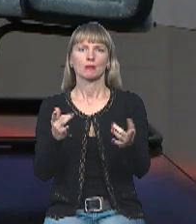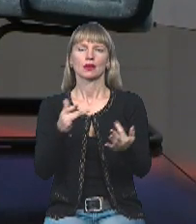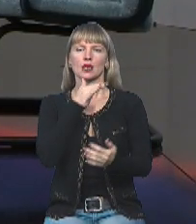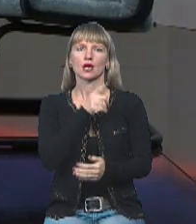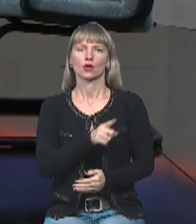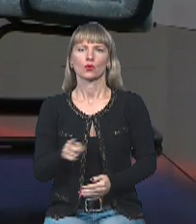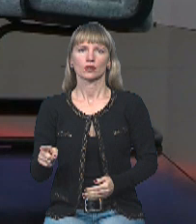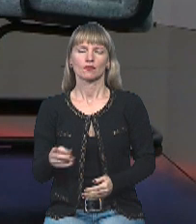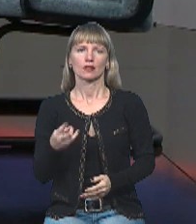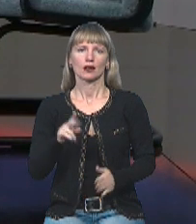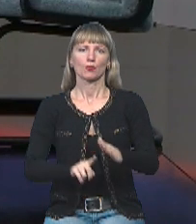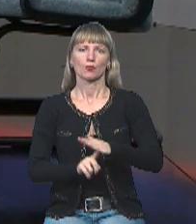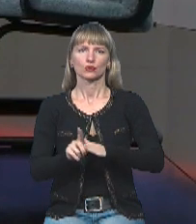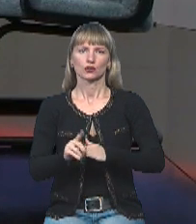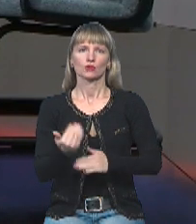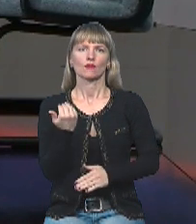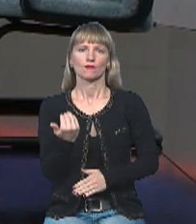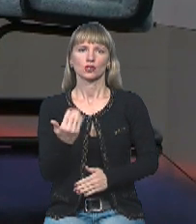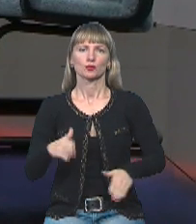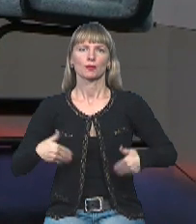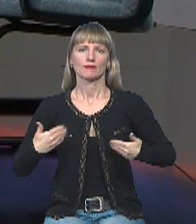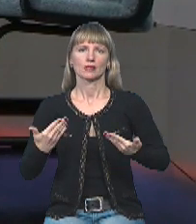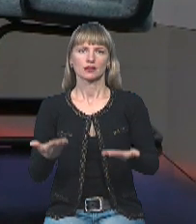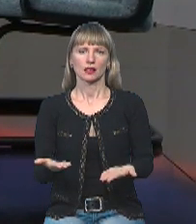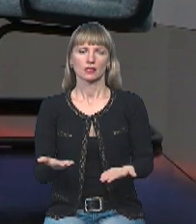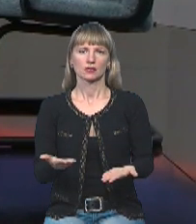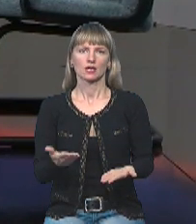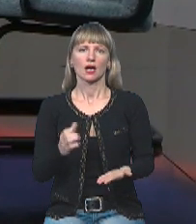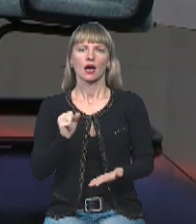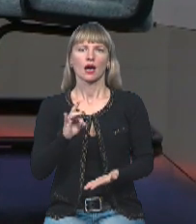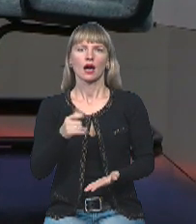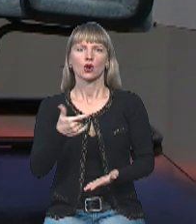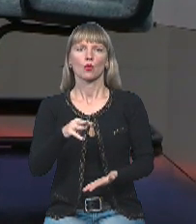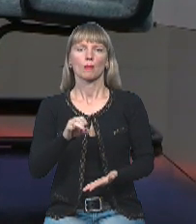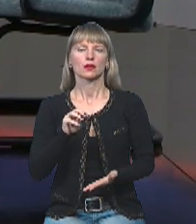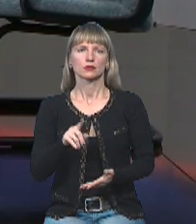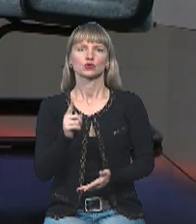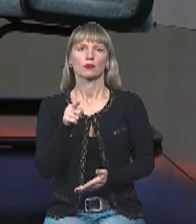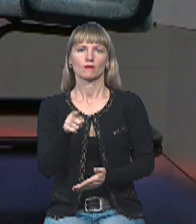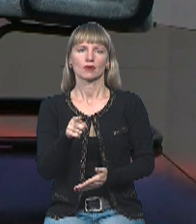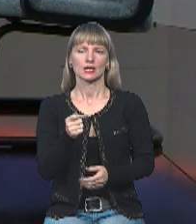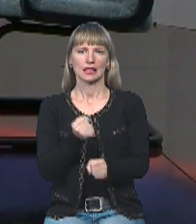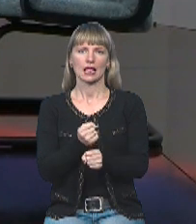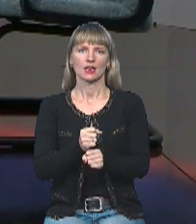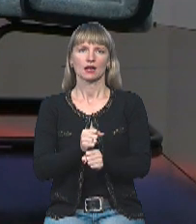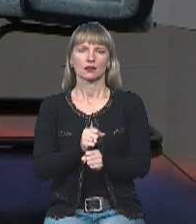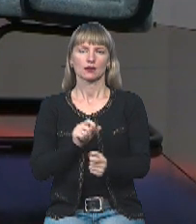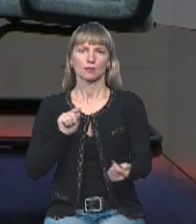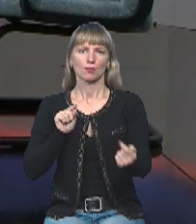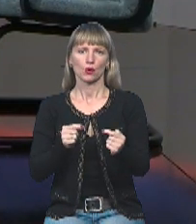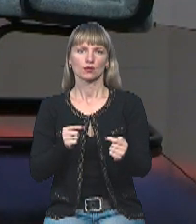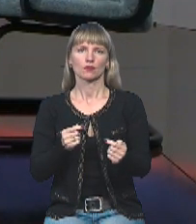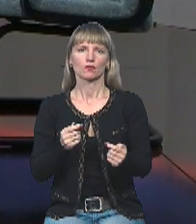років. Для початку, ваш, як привітання, аргумент, чому ви чините опір,